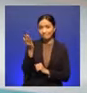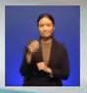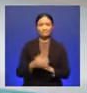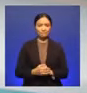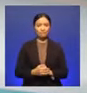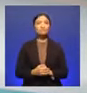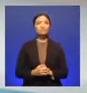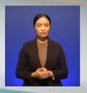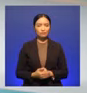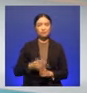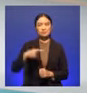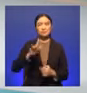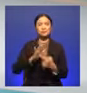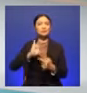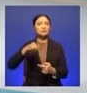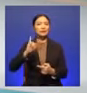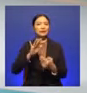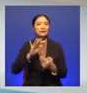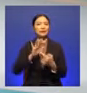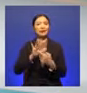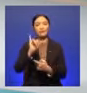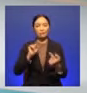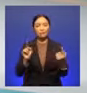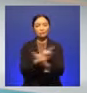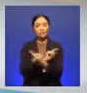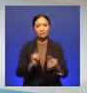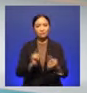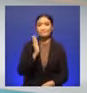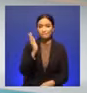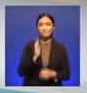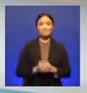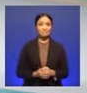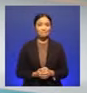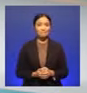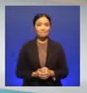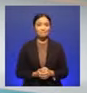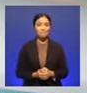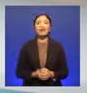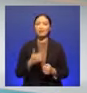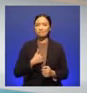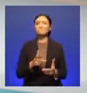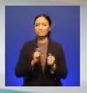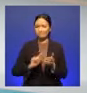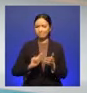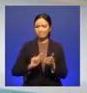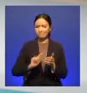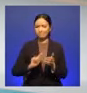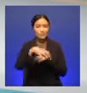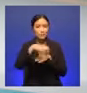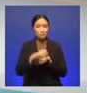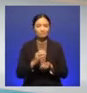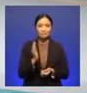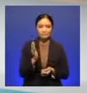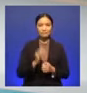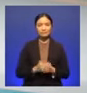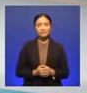จจัยทางสังคมที่กำหนดสุขภาพหรือ social determinants of health นะครับเดี๋ยวผมขออนุญาตเริ่มต้นเล่าเลยนะครับขอภาพต่อไปนะ